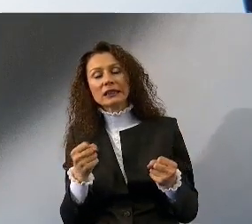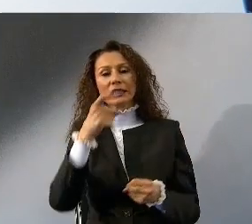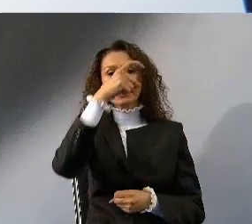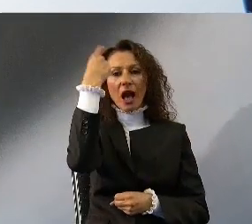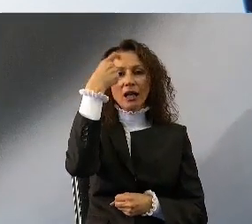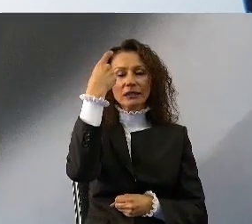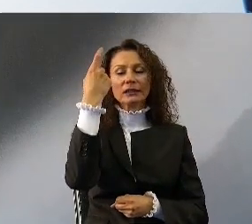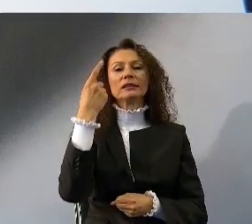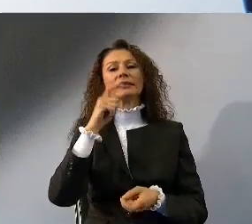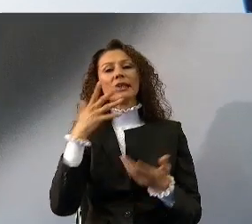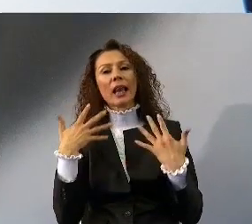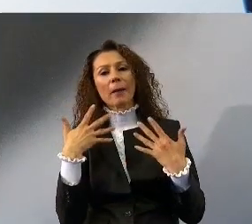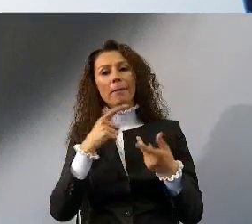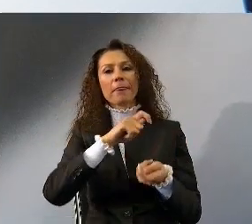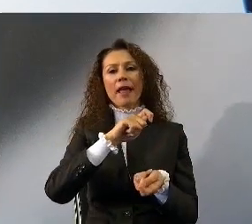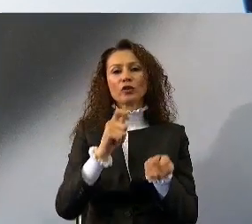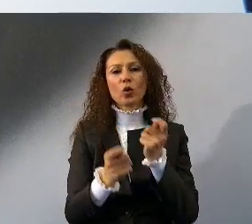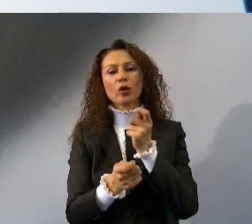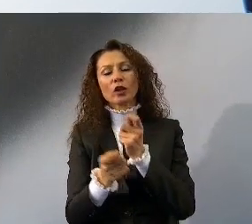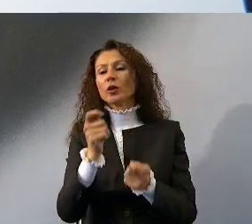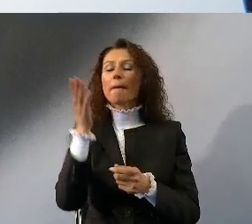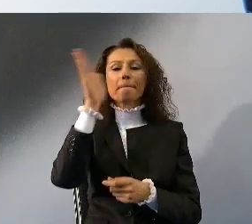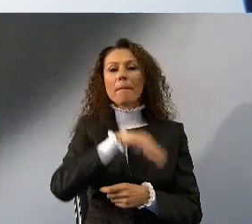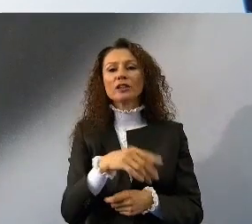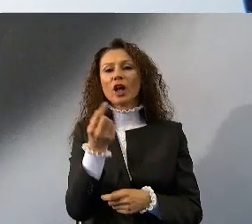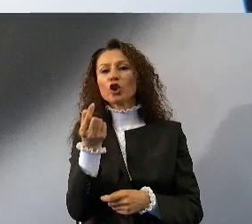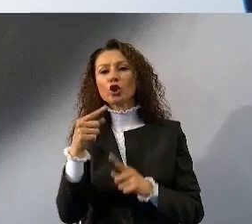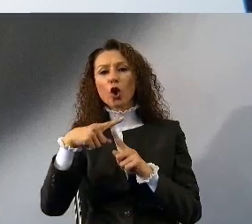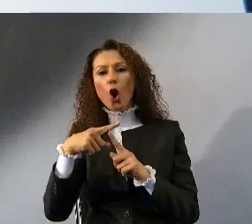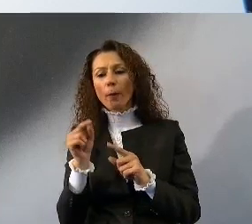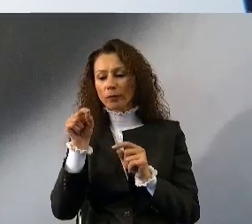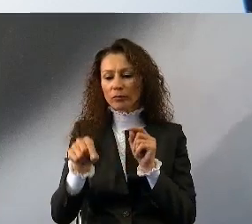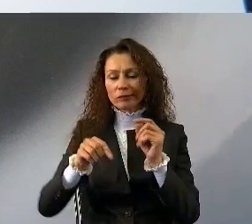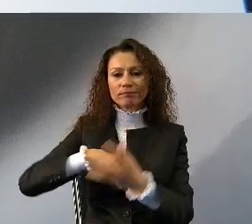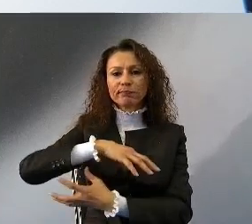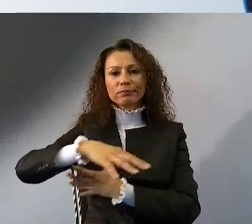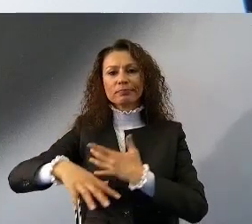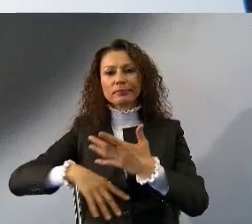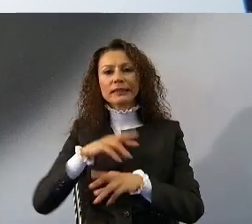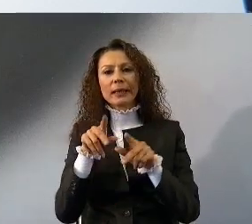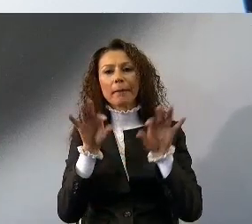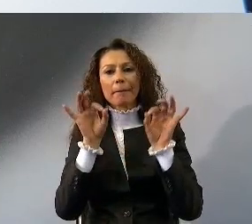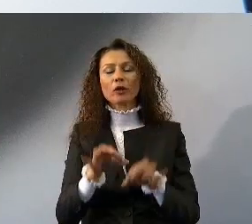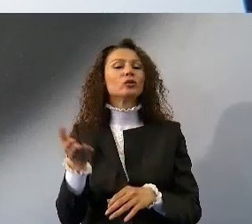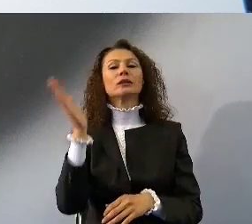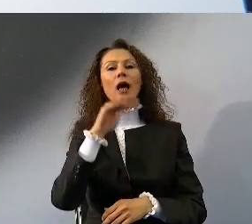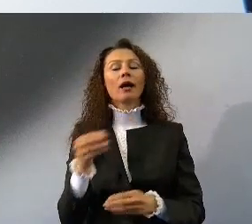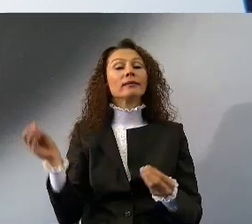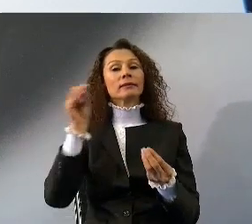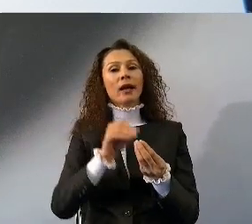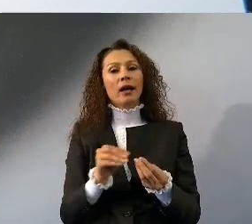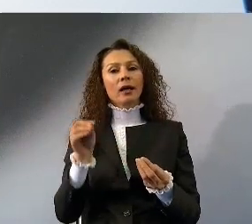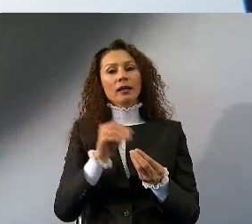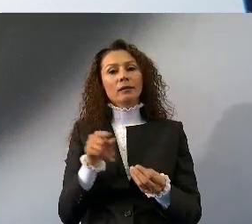geliyor, sıcaklıklar değişiyor. Başka bitkilerin tohumları hayvanlarla birlikte oraya gelmeye başlıyor. Dahası sizin